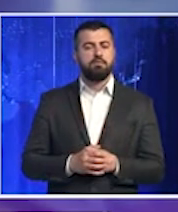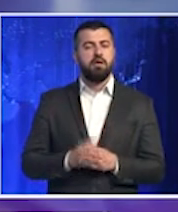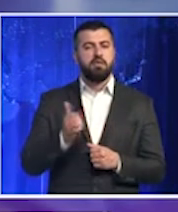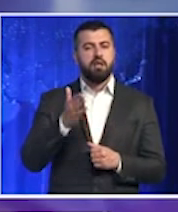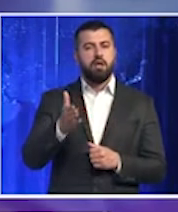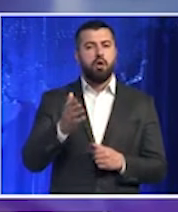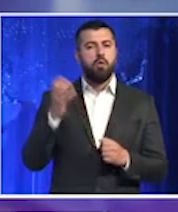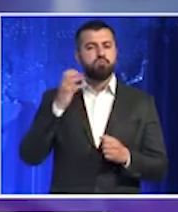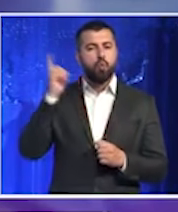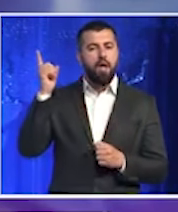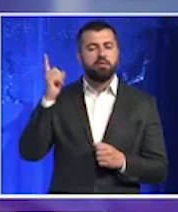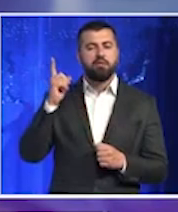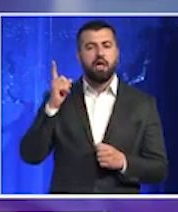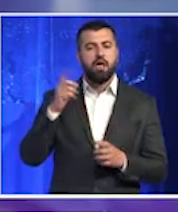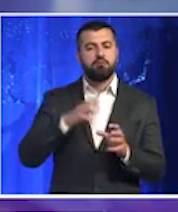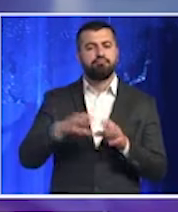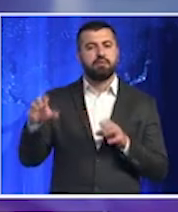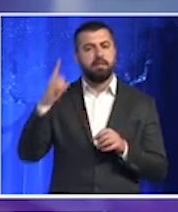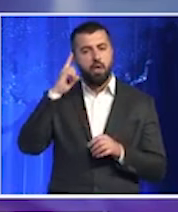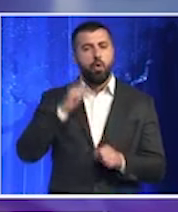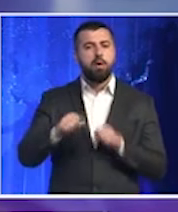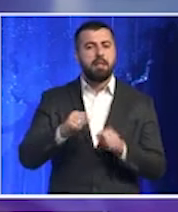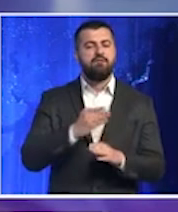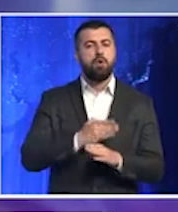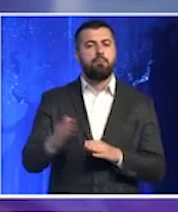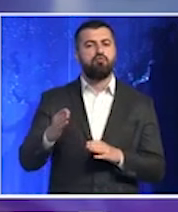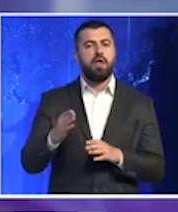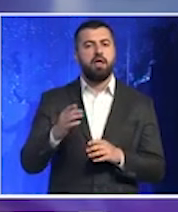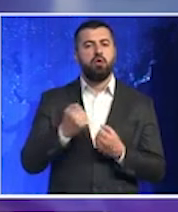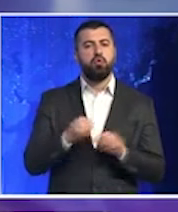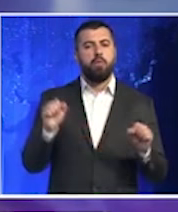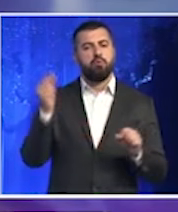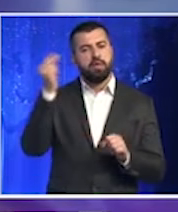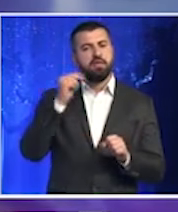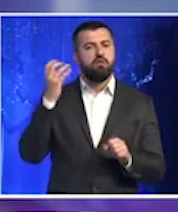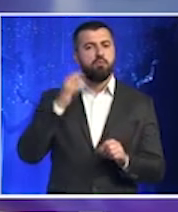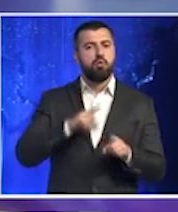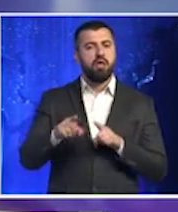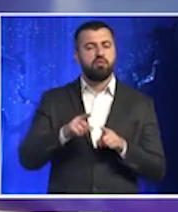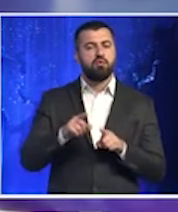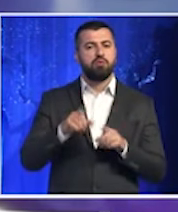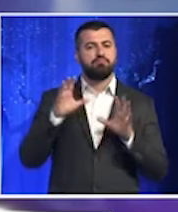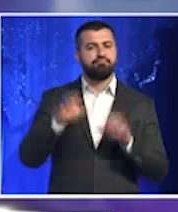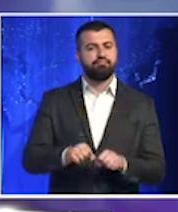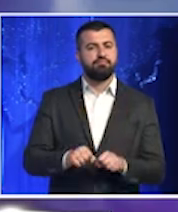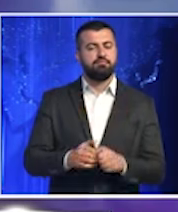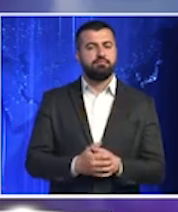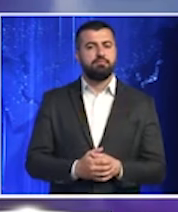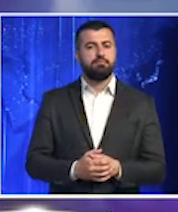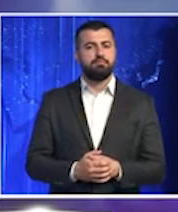Jer bugarska nezavisnost, da znate, upravo je počela od nezavisnosti bugarske crkve, od Otomanske